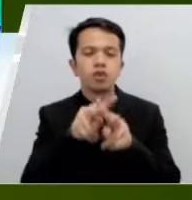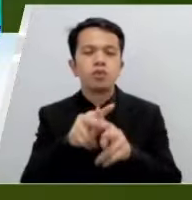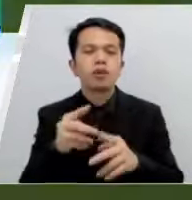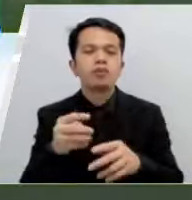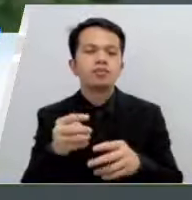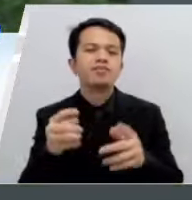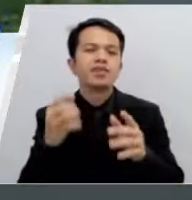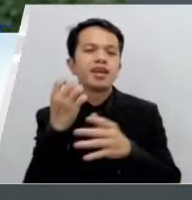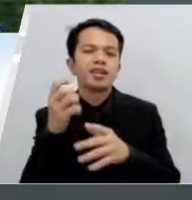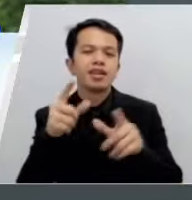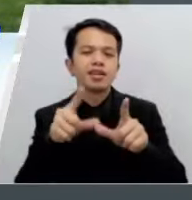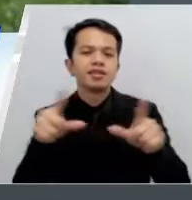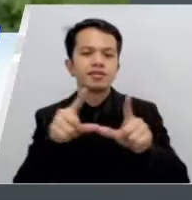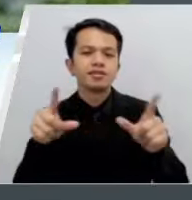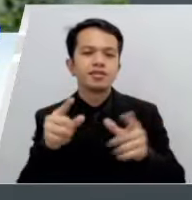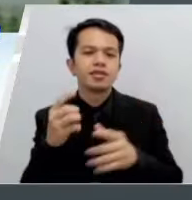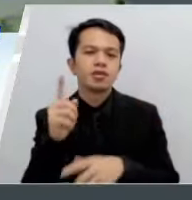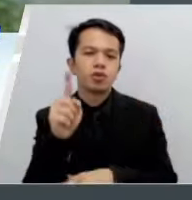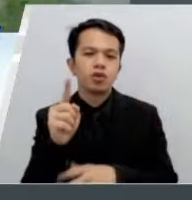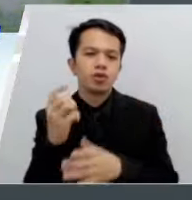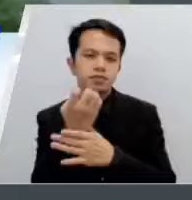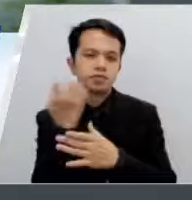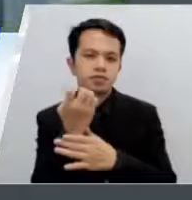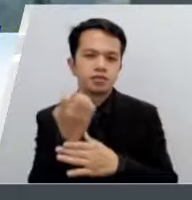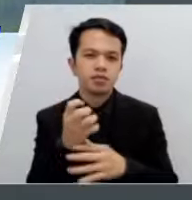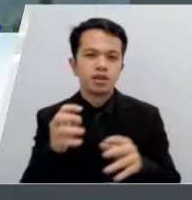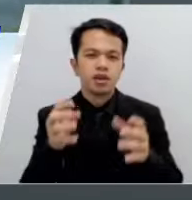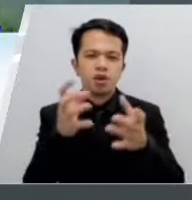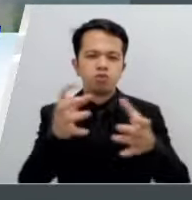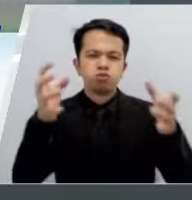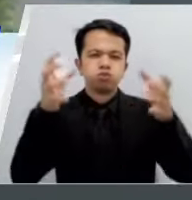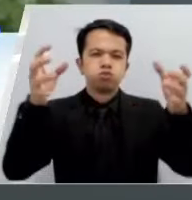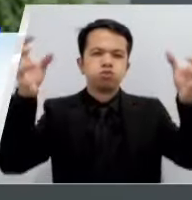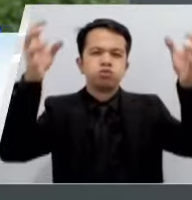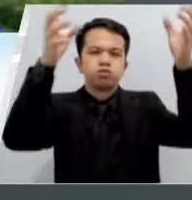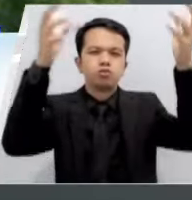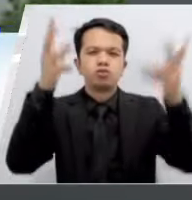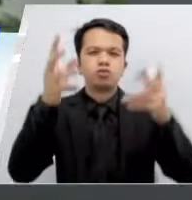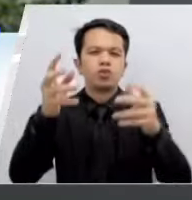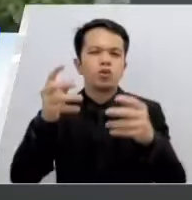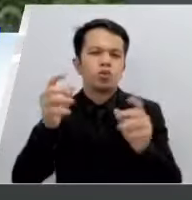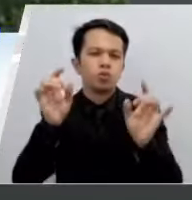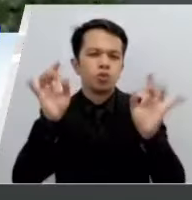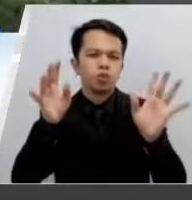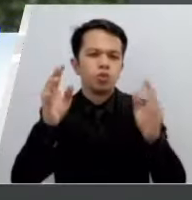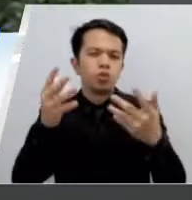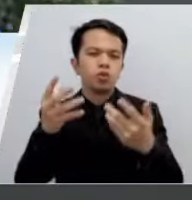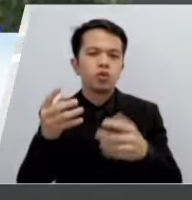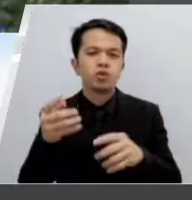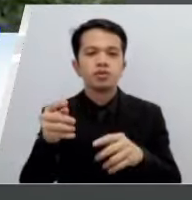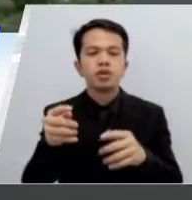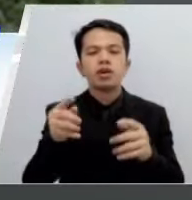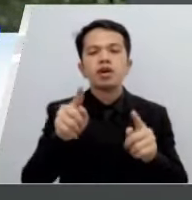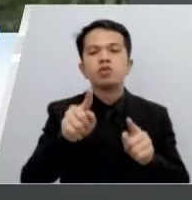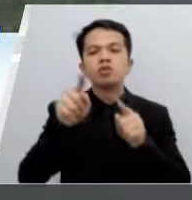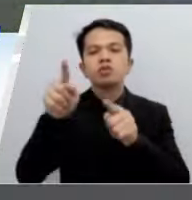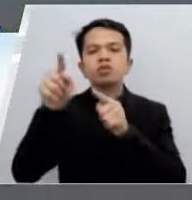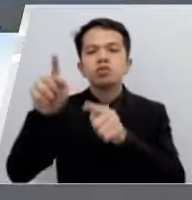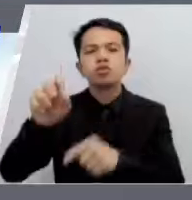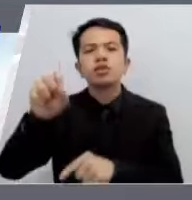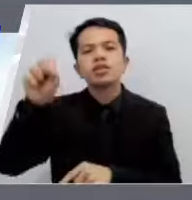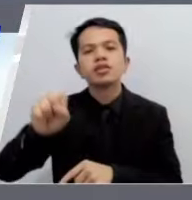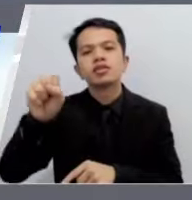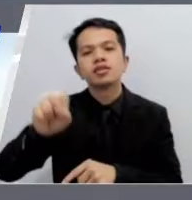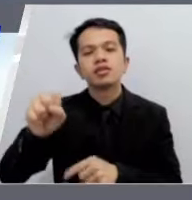ngayon. Pero dahil sa kapal ng VOG o volcanic smog nito, na dinala ng hangin sa direksyong Timog Kanduran,